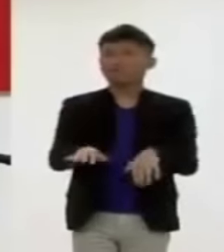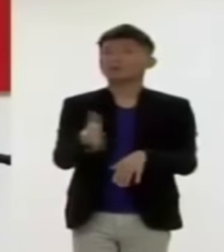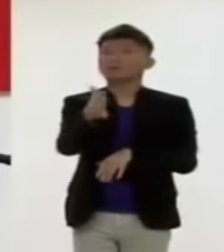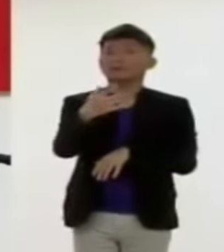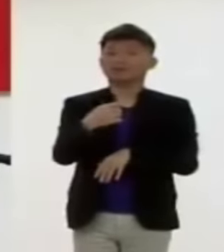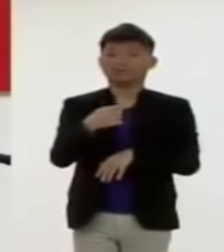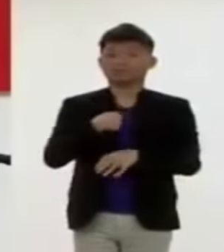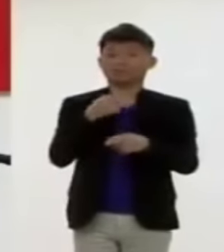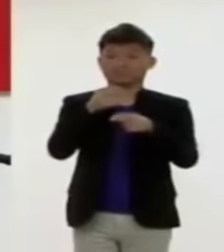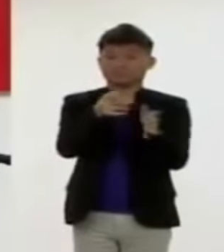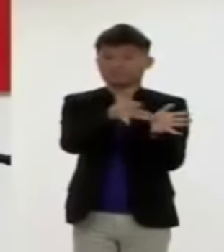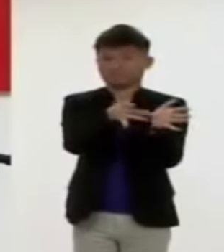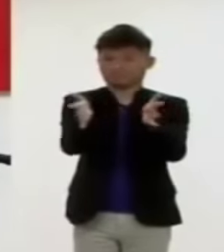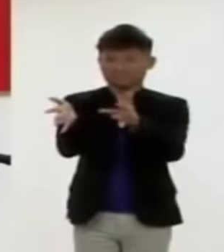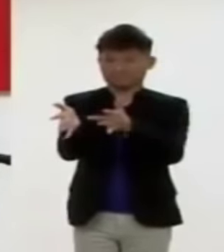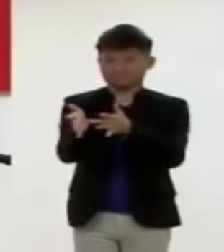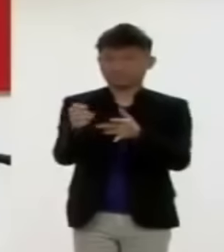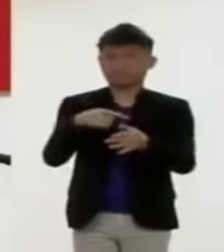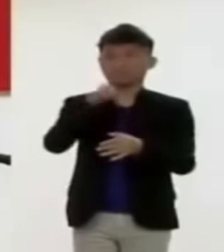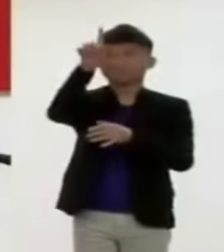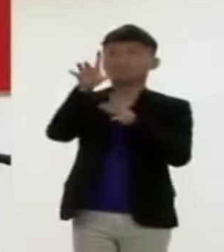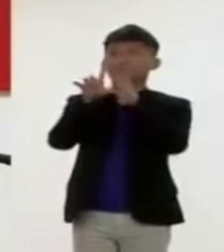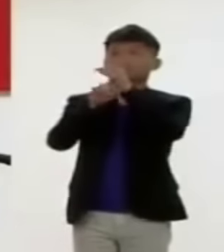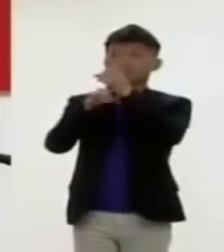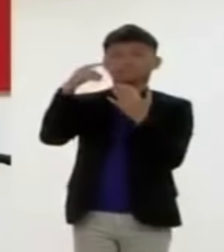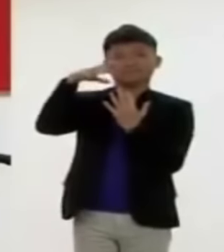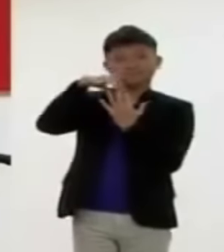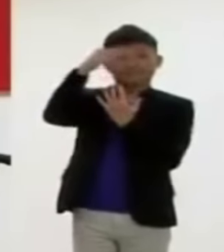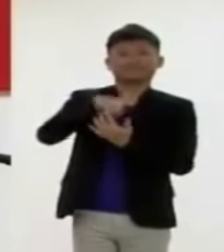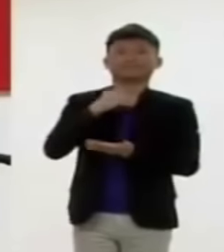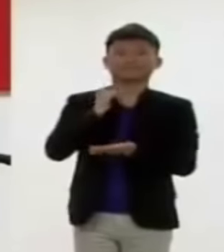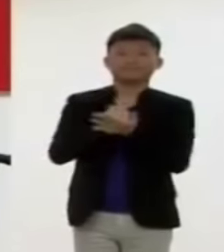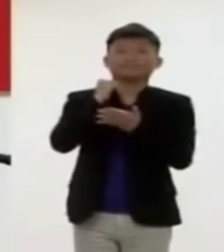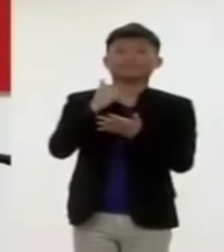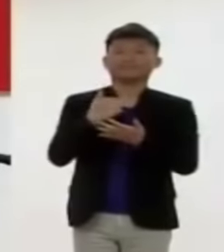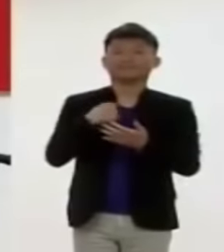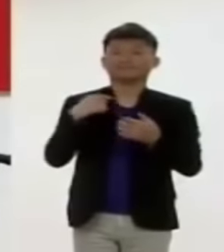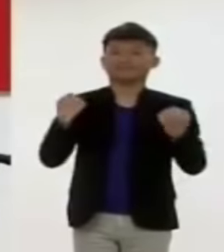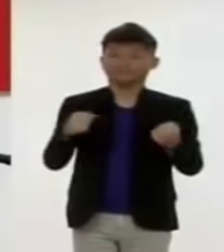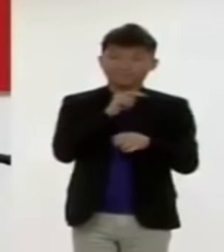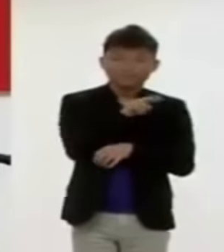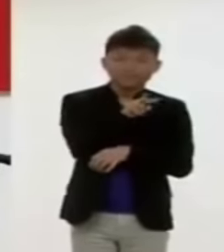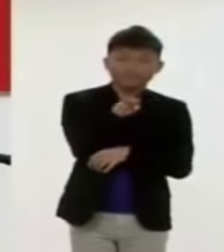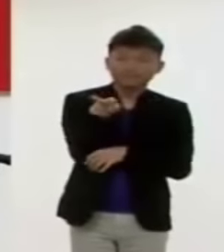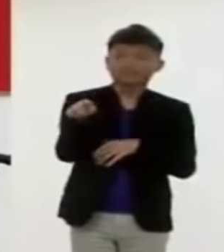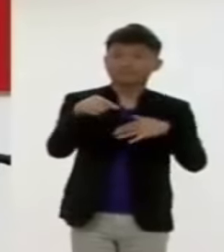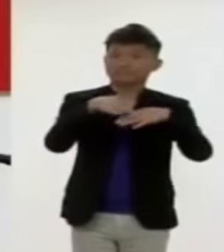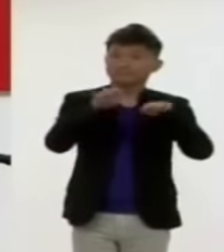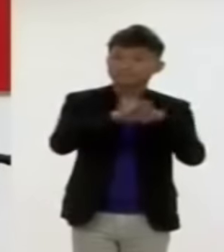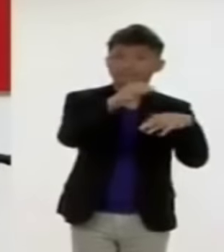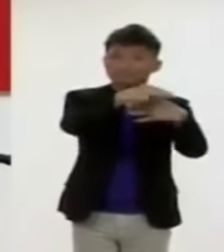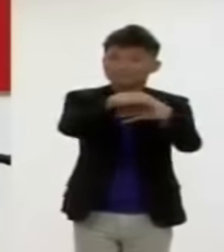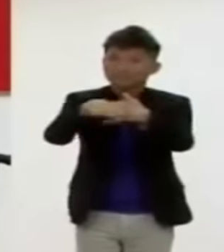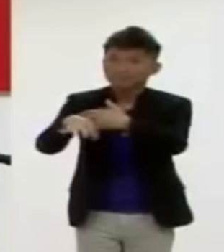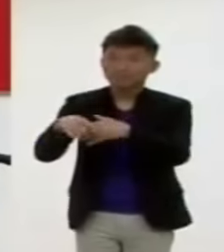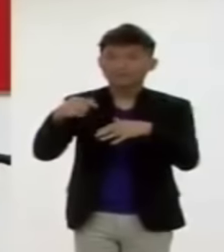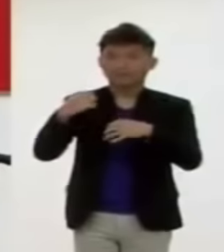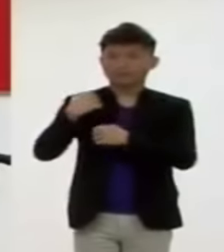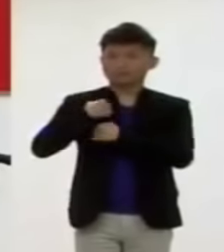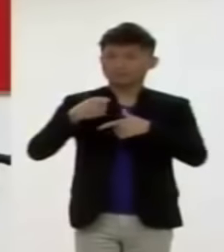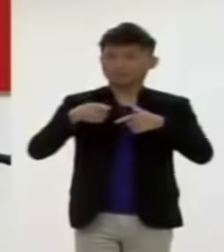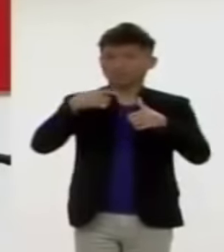徒，我感谢神的拣选，在这个时候让我看到金门的需要，以及看到军中将的尊